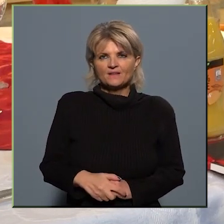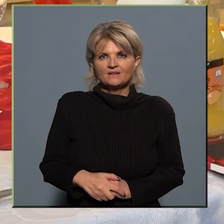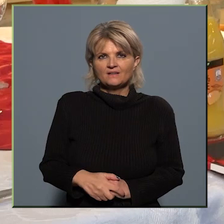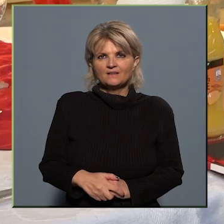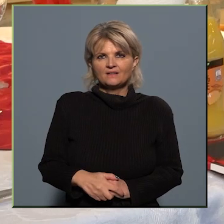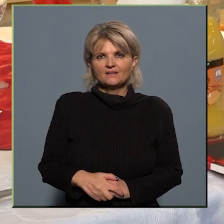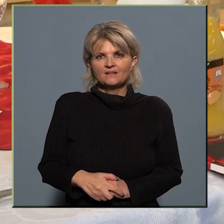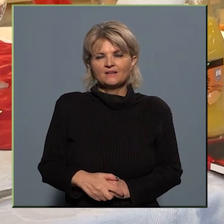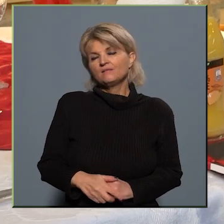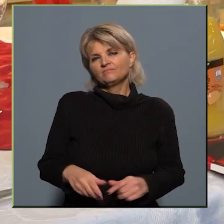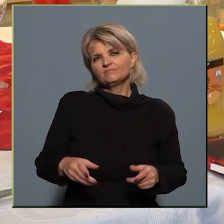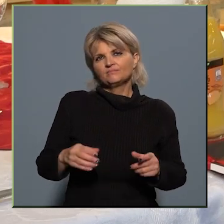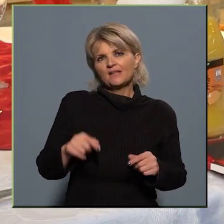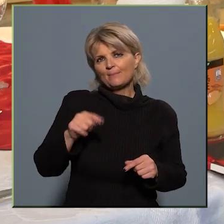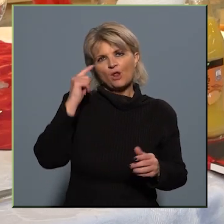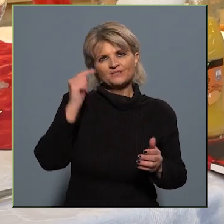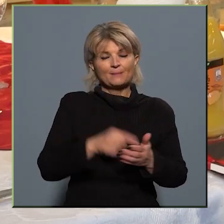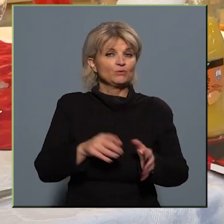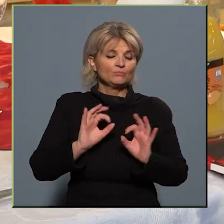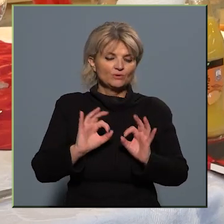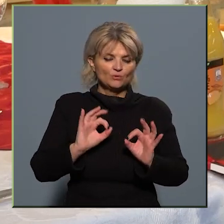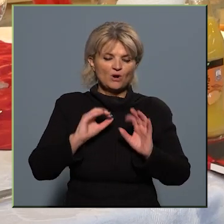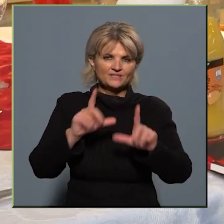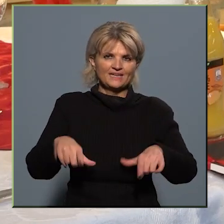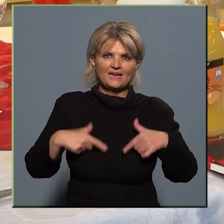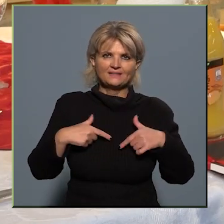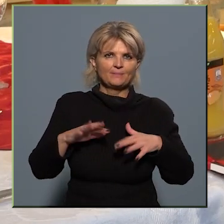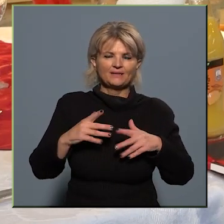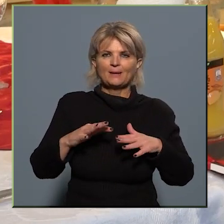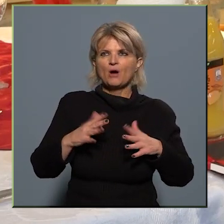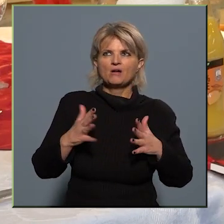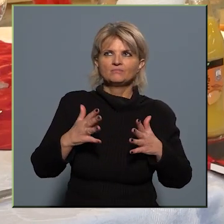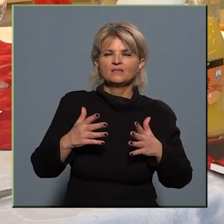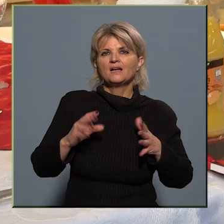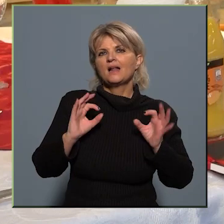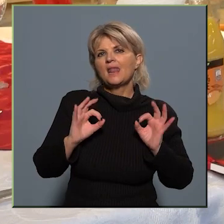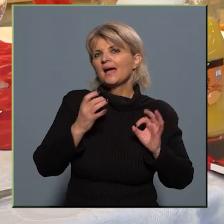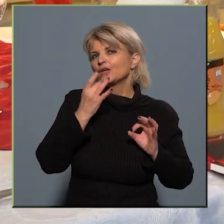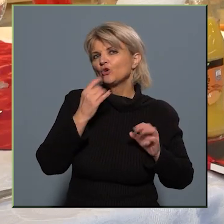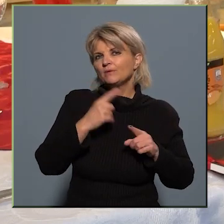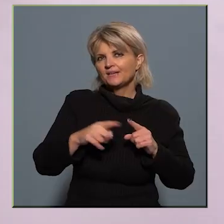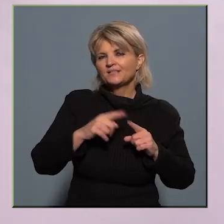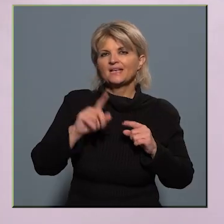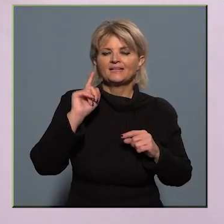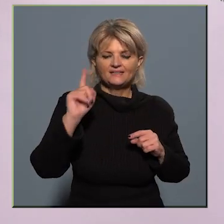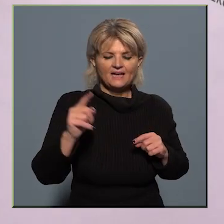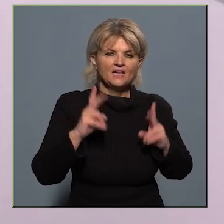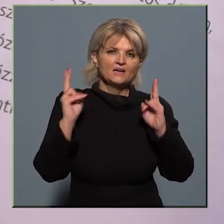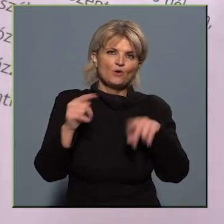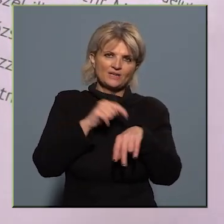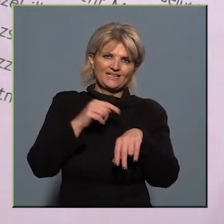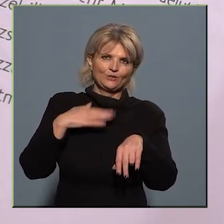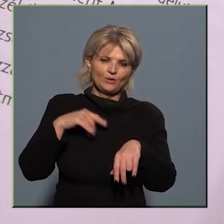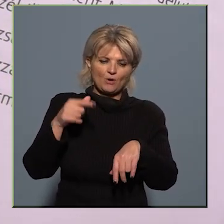szempontból áldás egyébként az életemnek nem a legjobb része, de van időm is